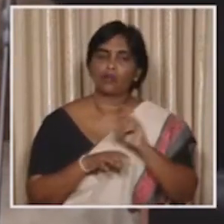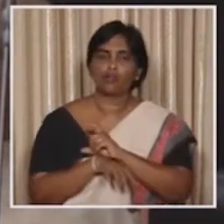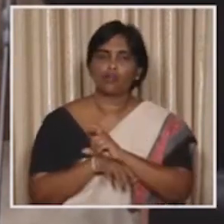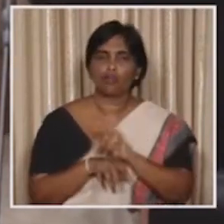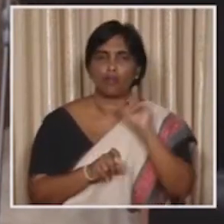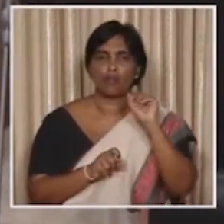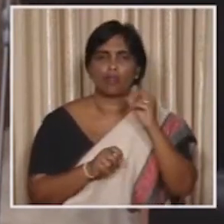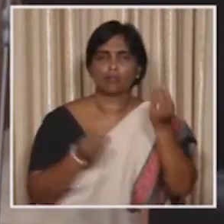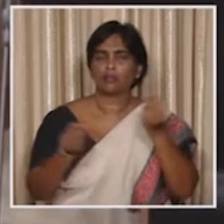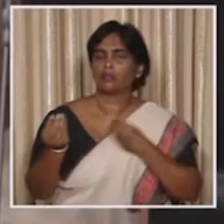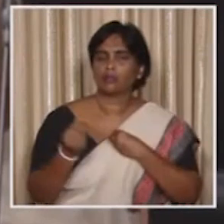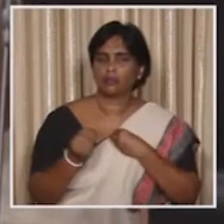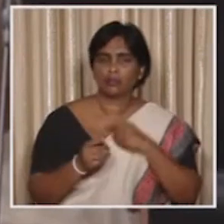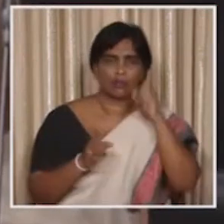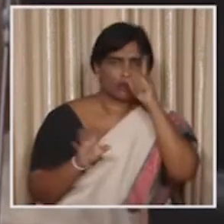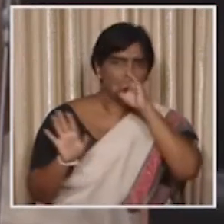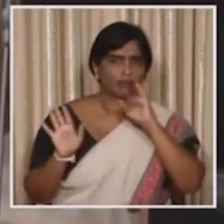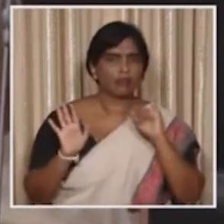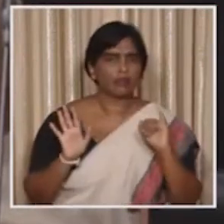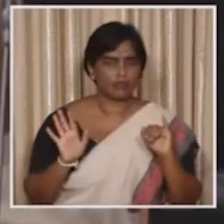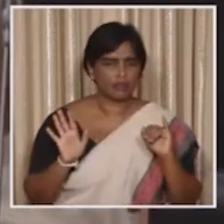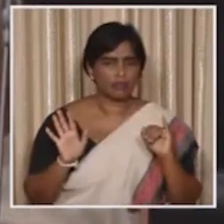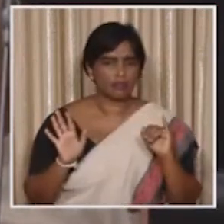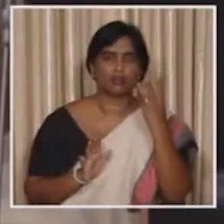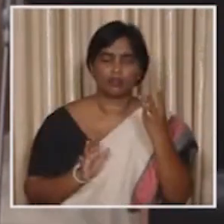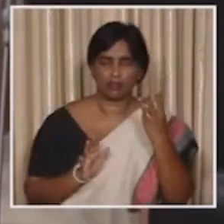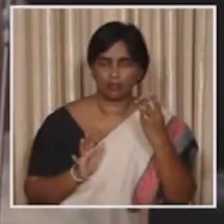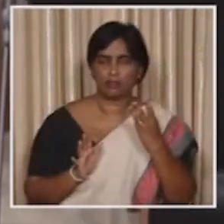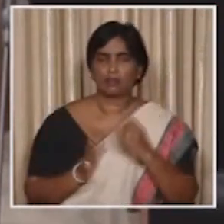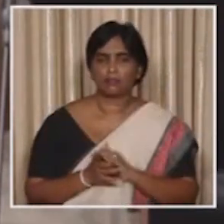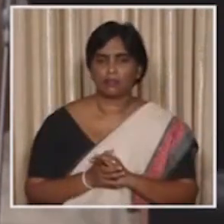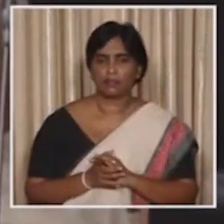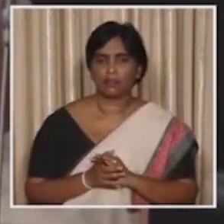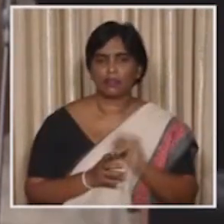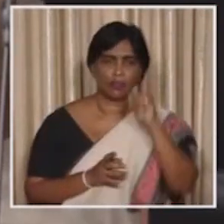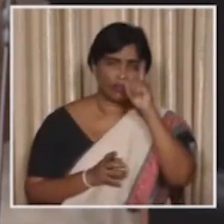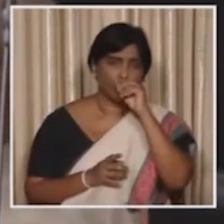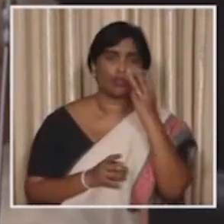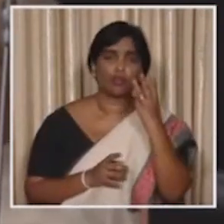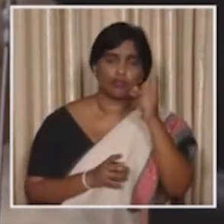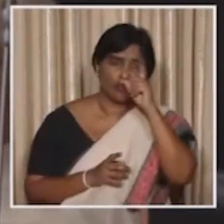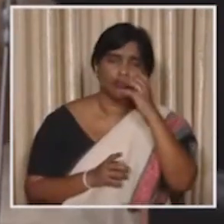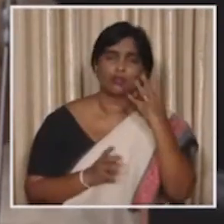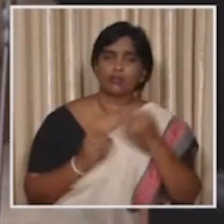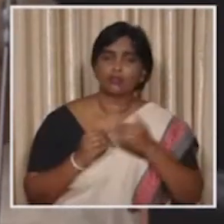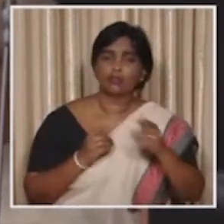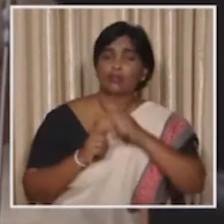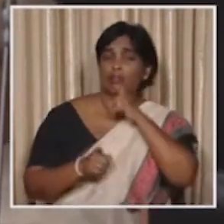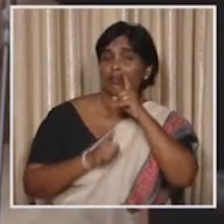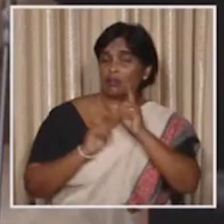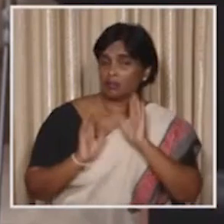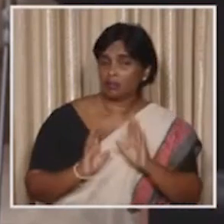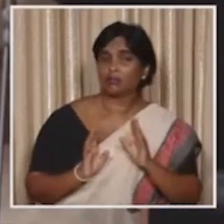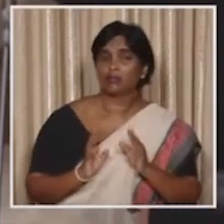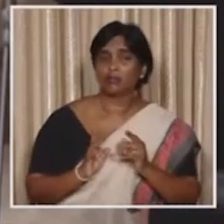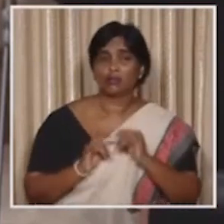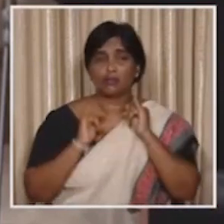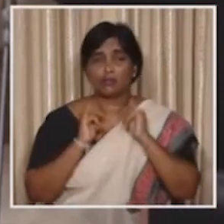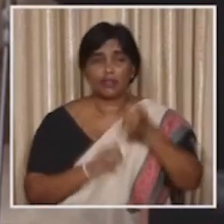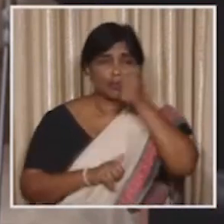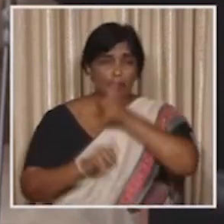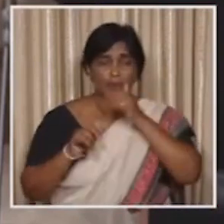නම් එනකන්. දැන් මාස 6ක්ද? කොච්චර කල් ගිහින්ද? ඉතින් තව මාස 3ක් 4ක් ගිහින් අපි කතා කරනවා දූෂණය